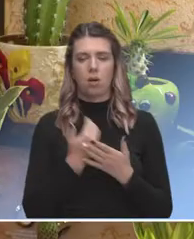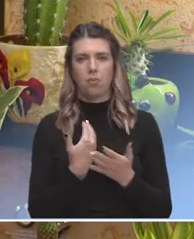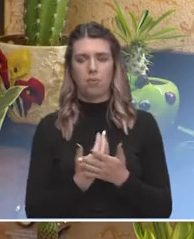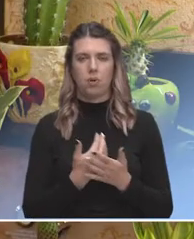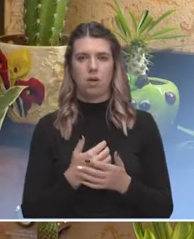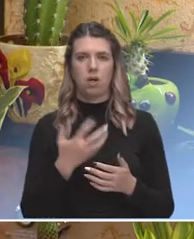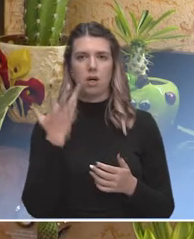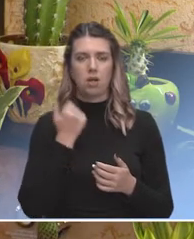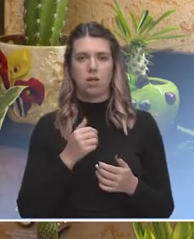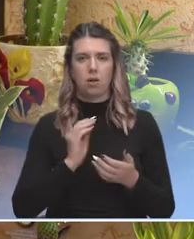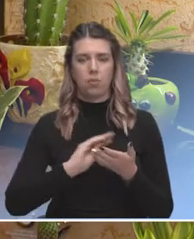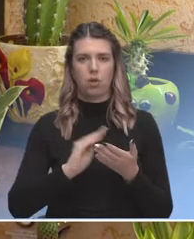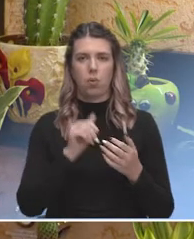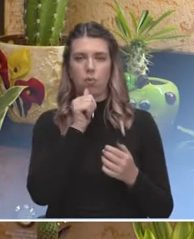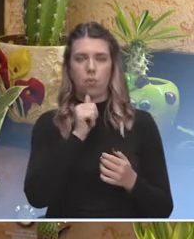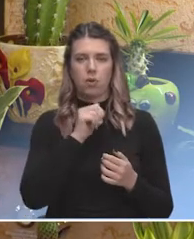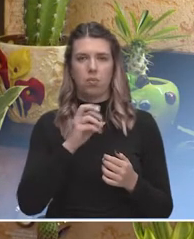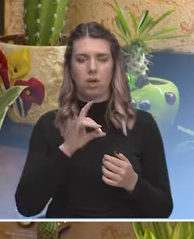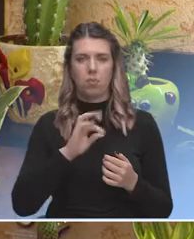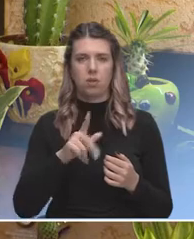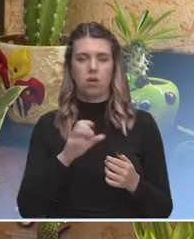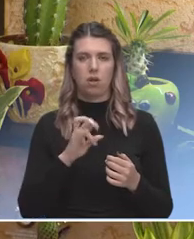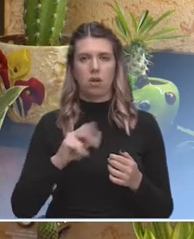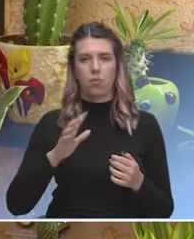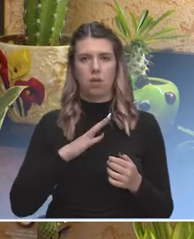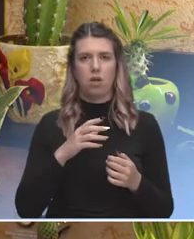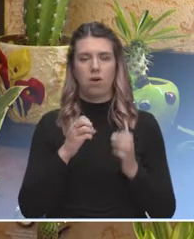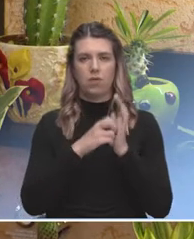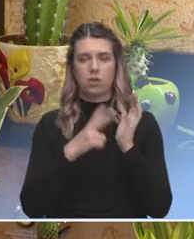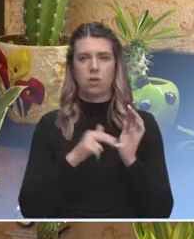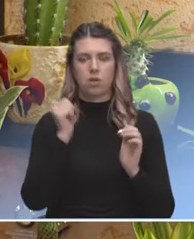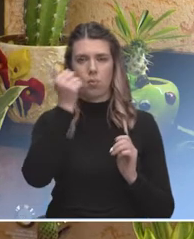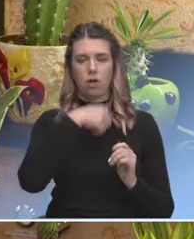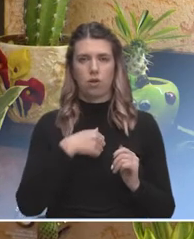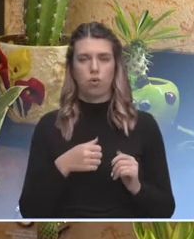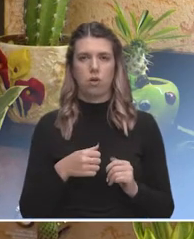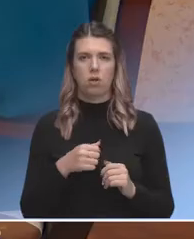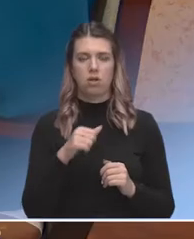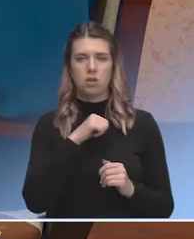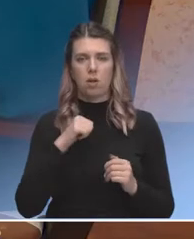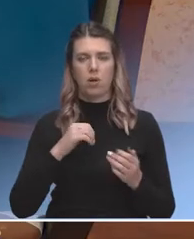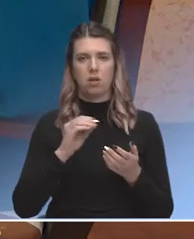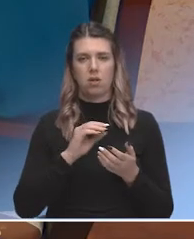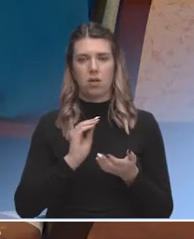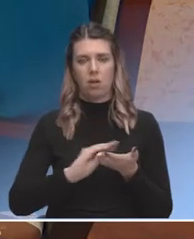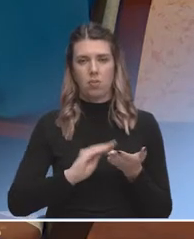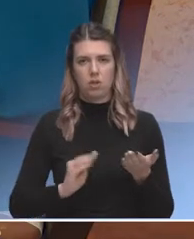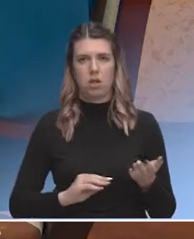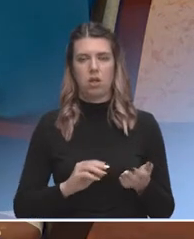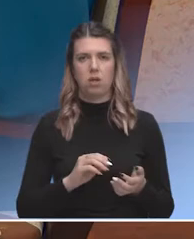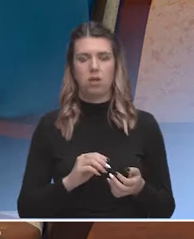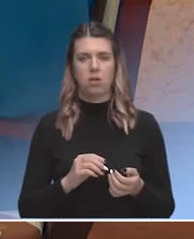я, например, когда проходила пробная перепись, а она проходила в 2018 году, сама заполнила